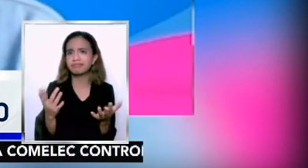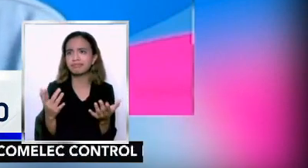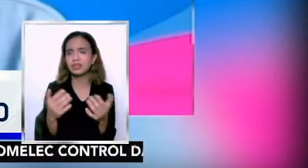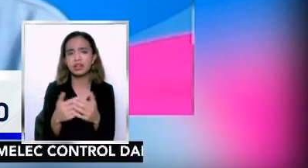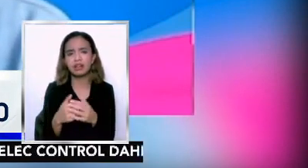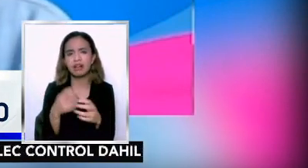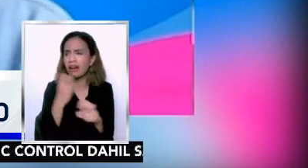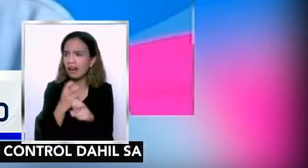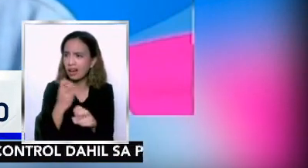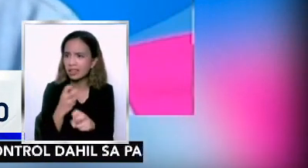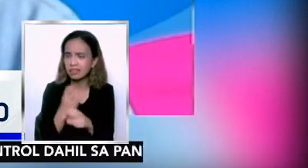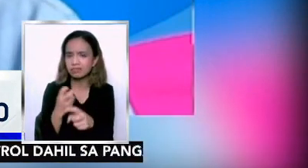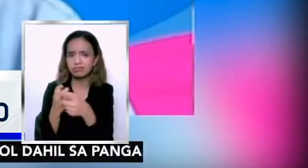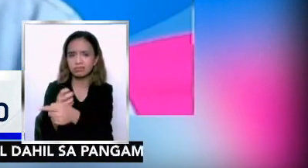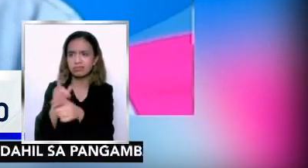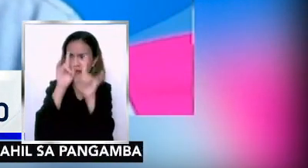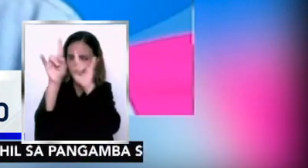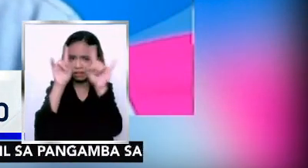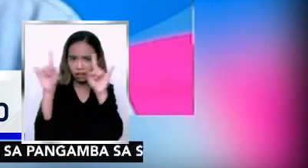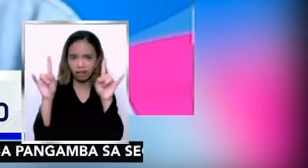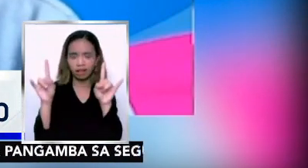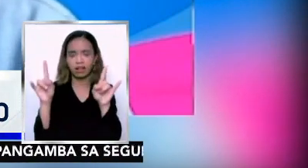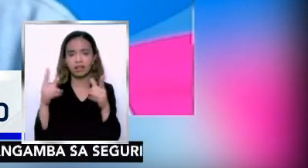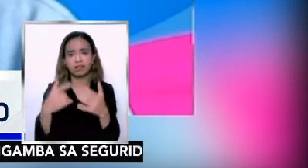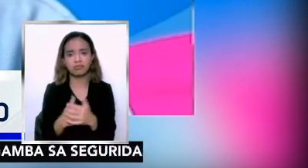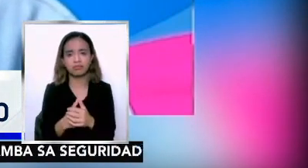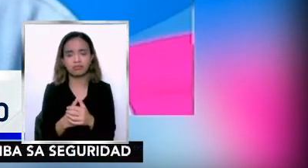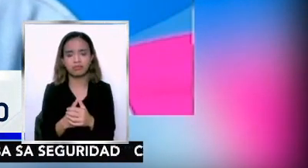Wala nga kaming hirap na hirap sa kanyang kampanya para